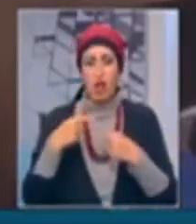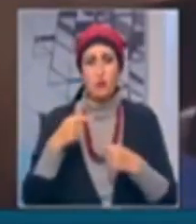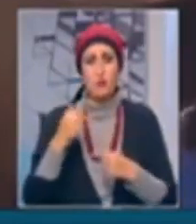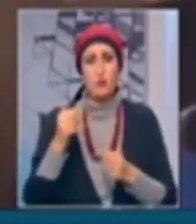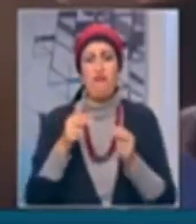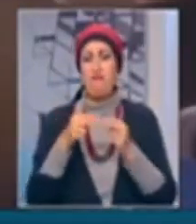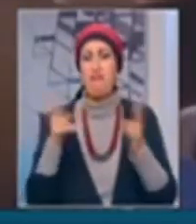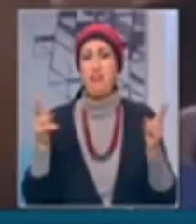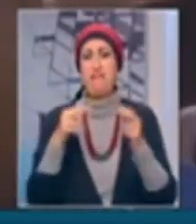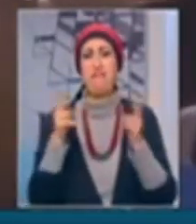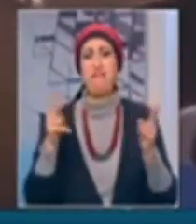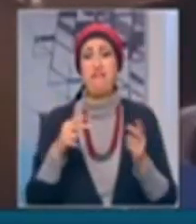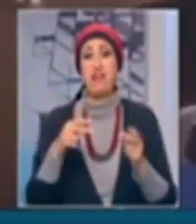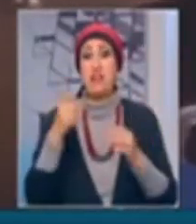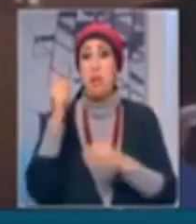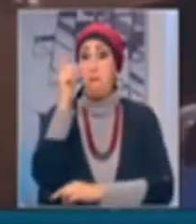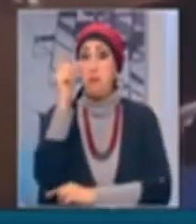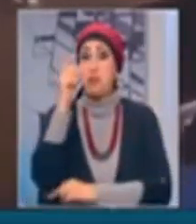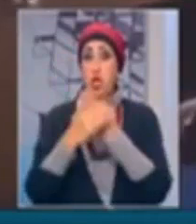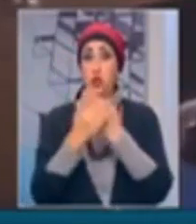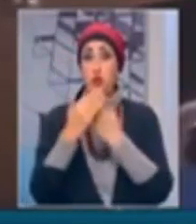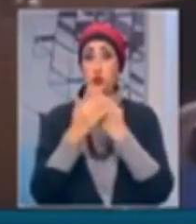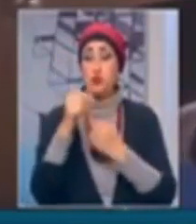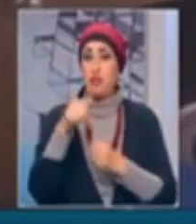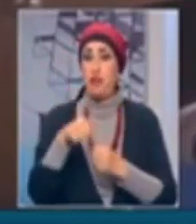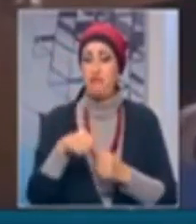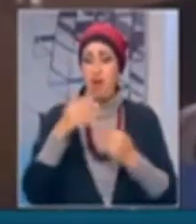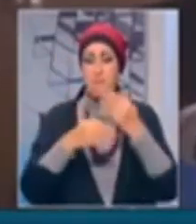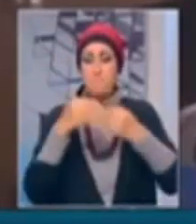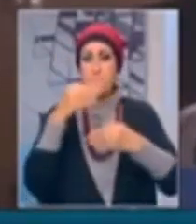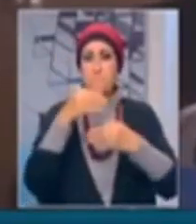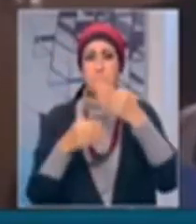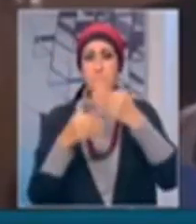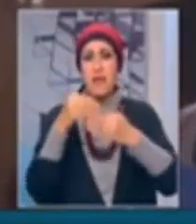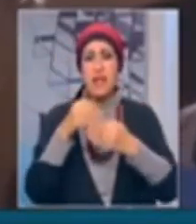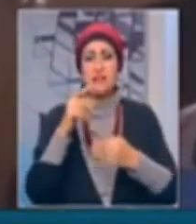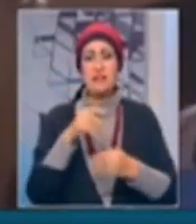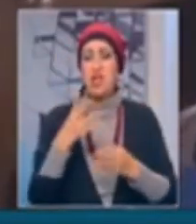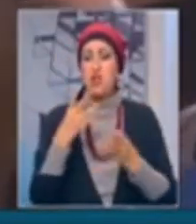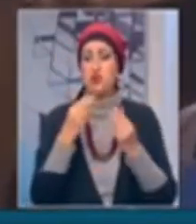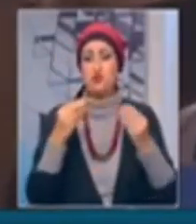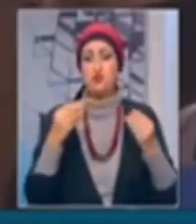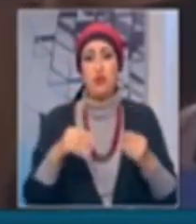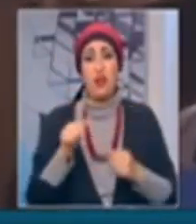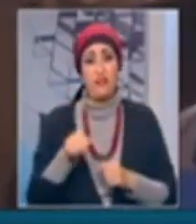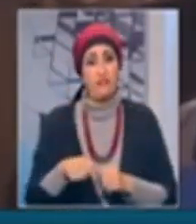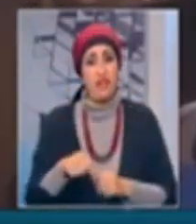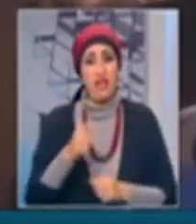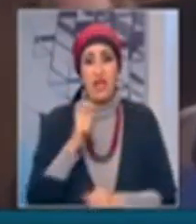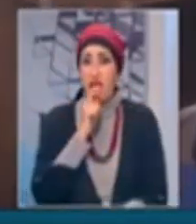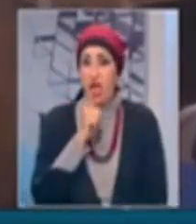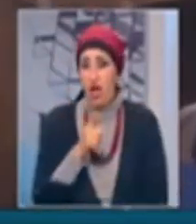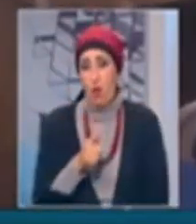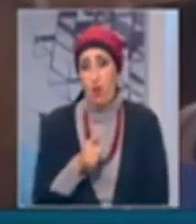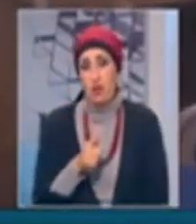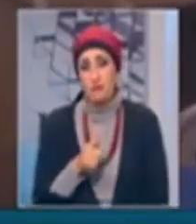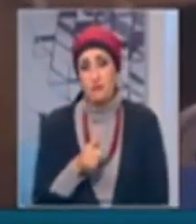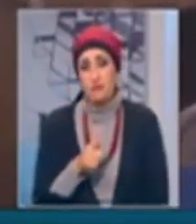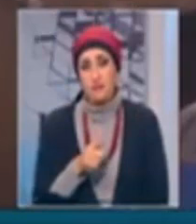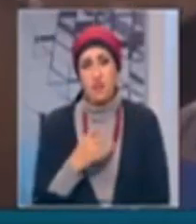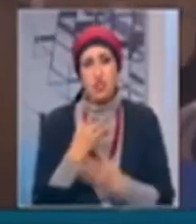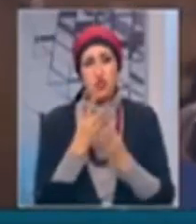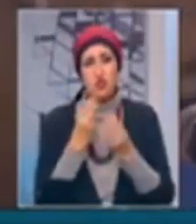افتتاح مستمر للمساجد، لبناء المساجد وتعمير المساجد. حقيقة يعني